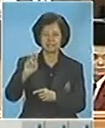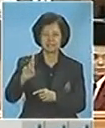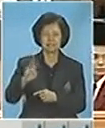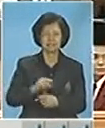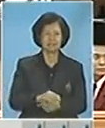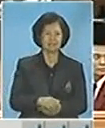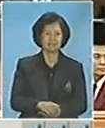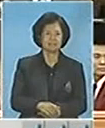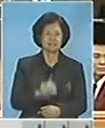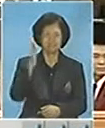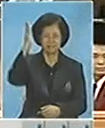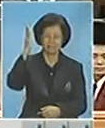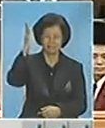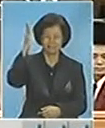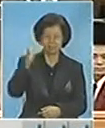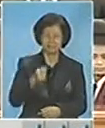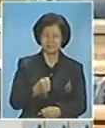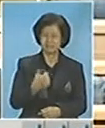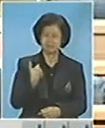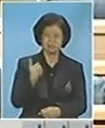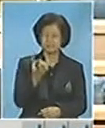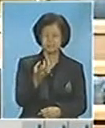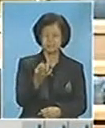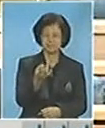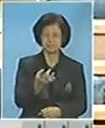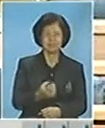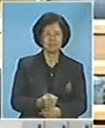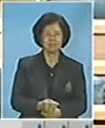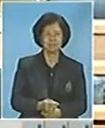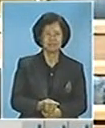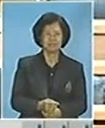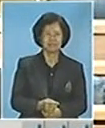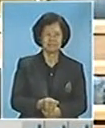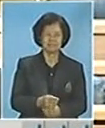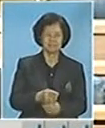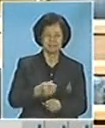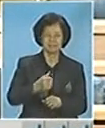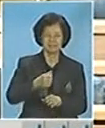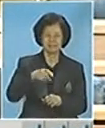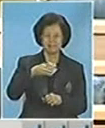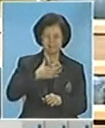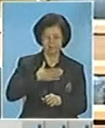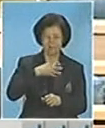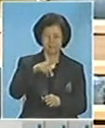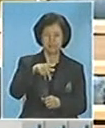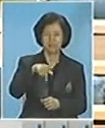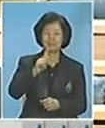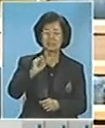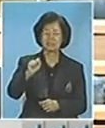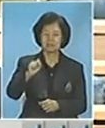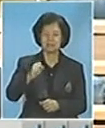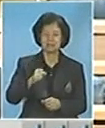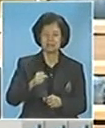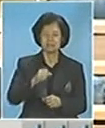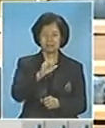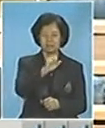ชิระประท้วงอย่างละท่านประสิทธิ์มีอะไรฮะ กราบเรียนท่านประธานที่เคารพ กระผมจ่าสิบตำรวจประสิทธิ์ชัยทิสะส